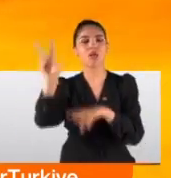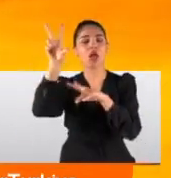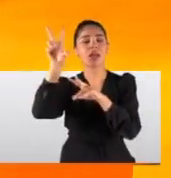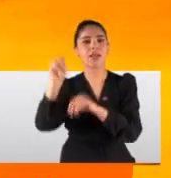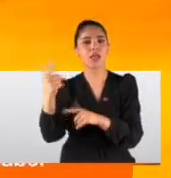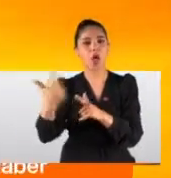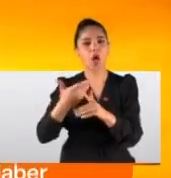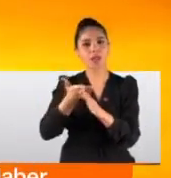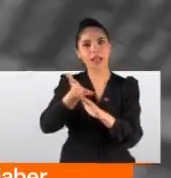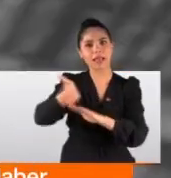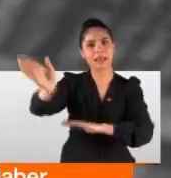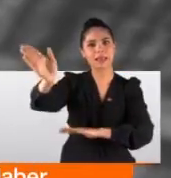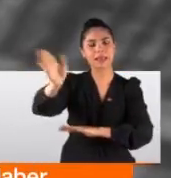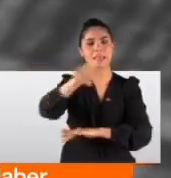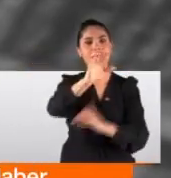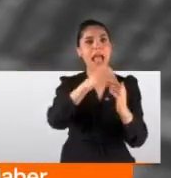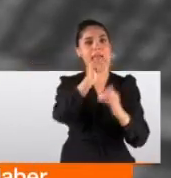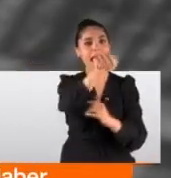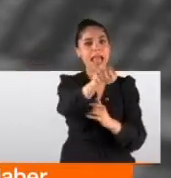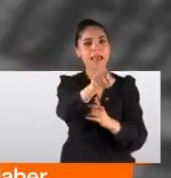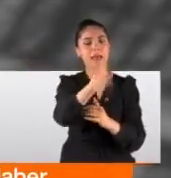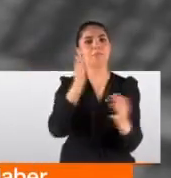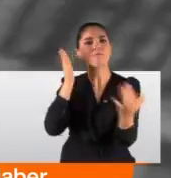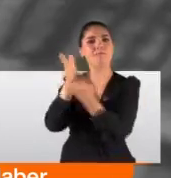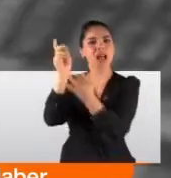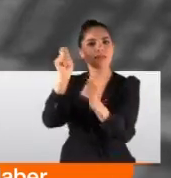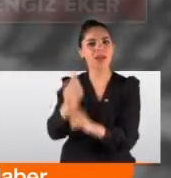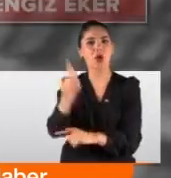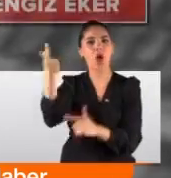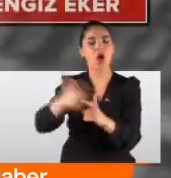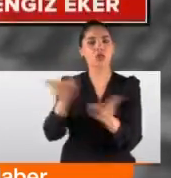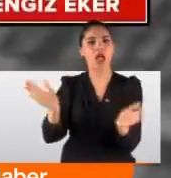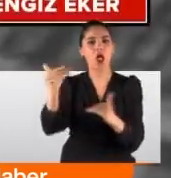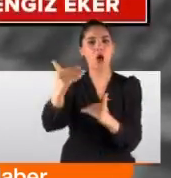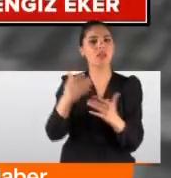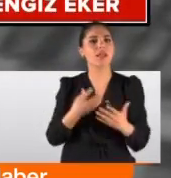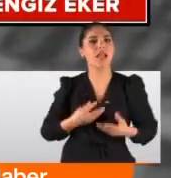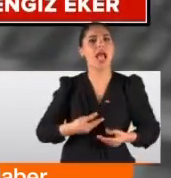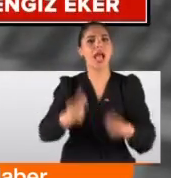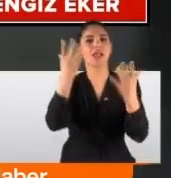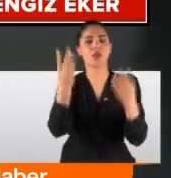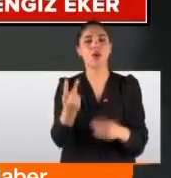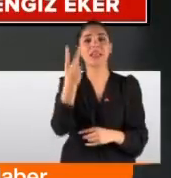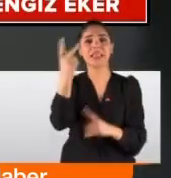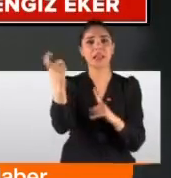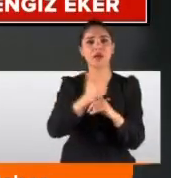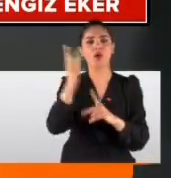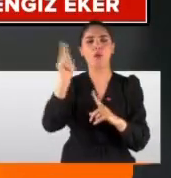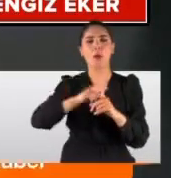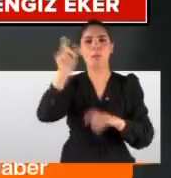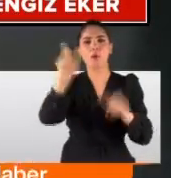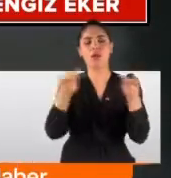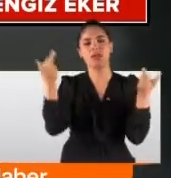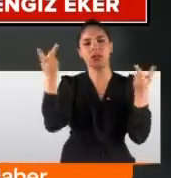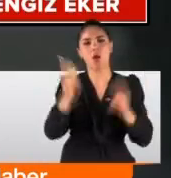otelden ayrılırken suikast timi hemen ardından baskın yaptı. O otel odası yerle bir edildi. İki koruma polisi şehit